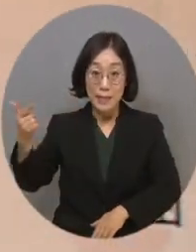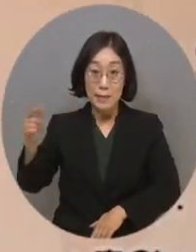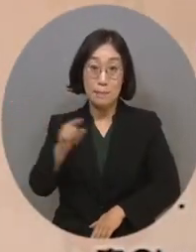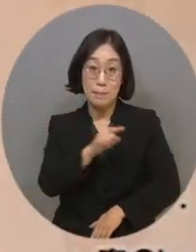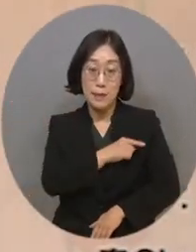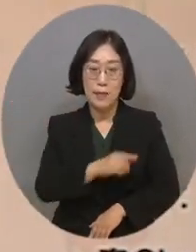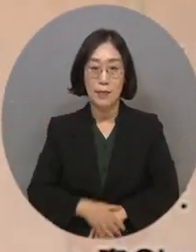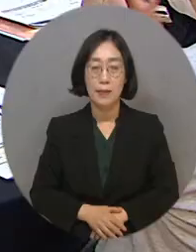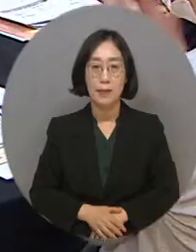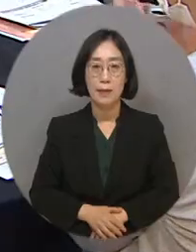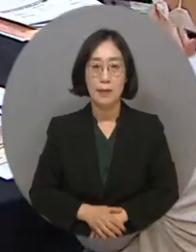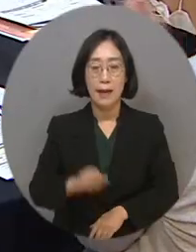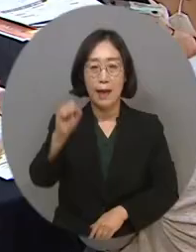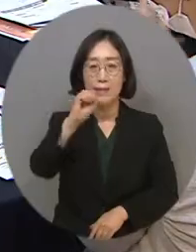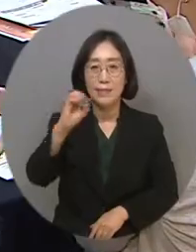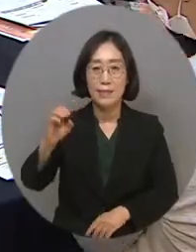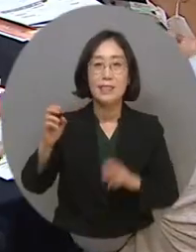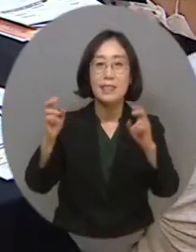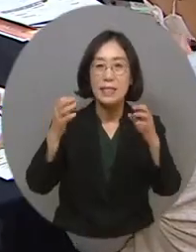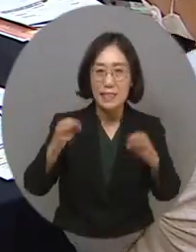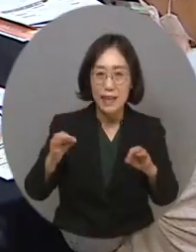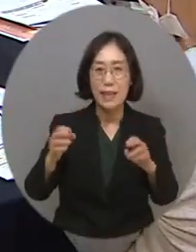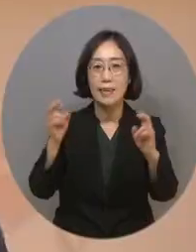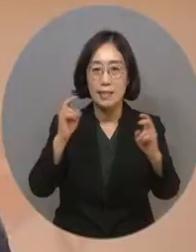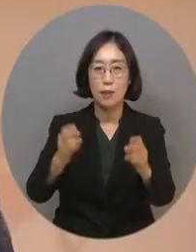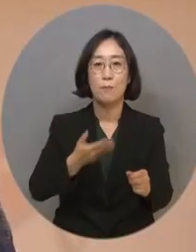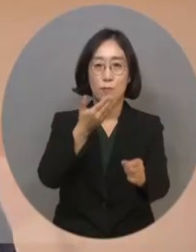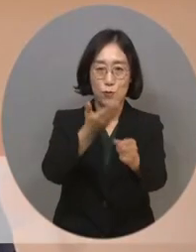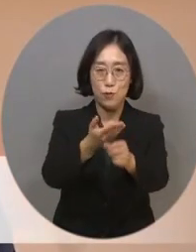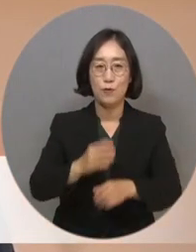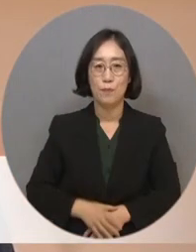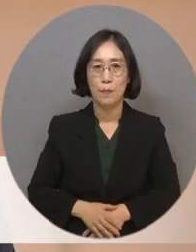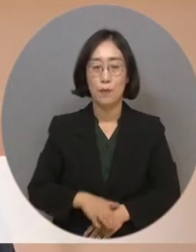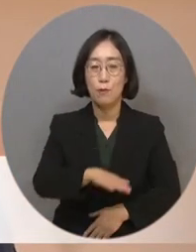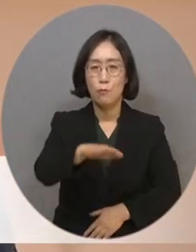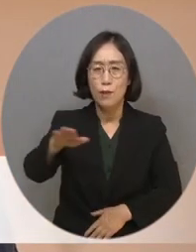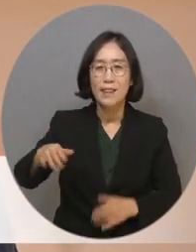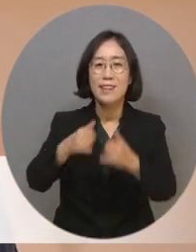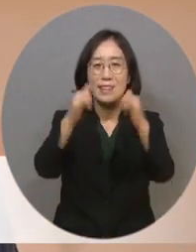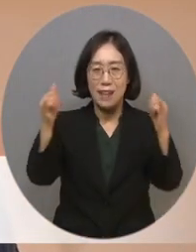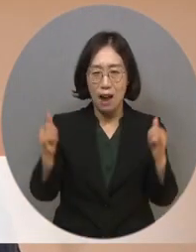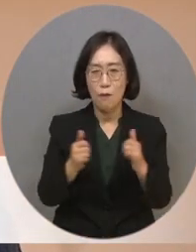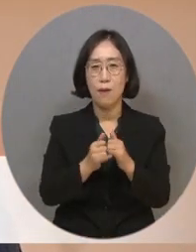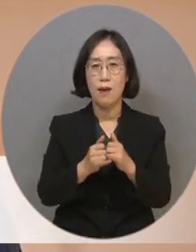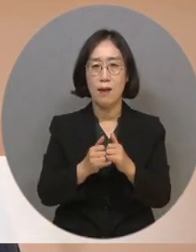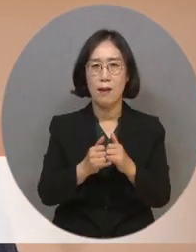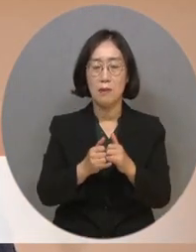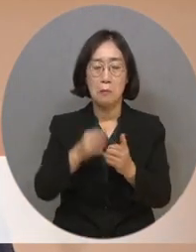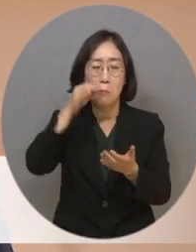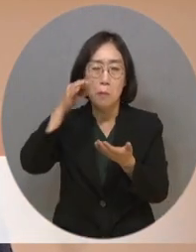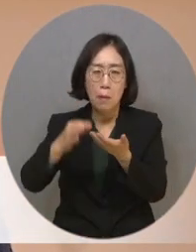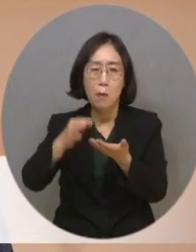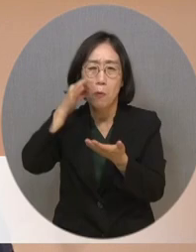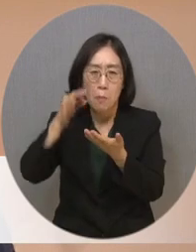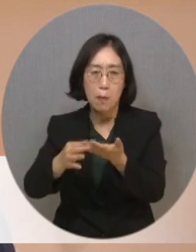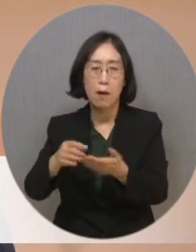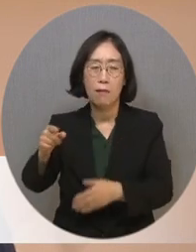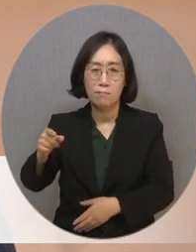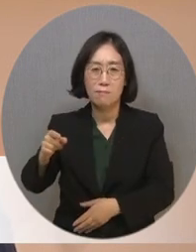SC제일은행 임팩트 앤 인게이지먼트 팀에게 돌아갔습니다. 우리 사회적으로 소외되기 쉬운 그런